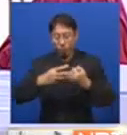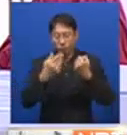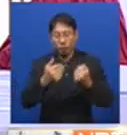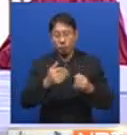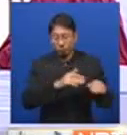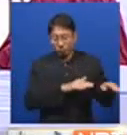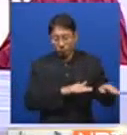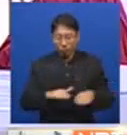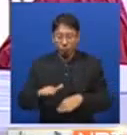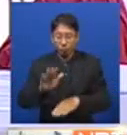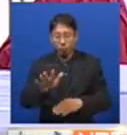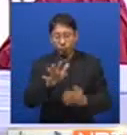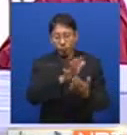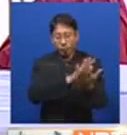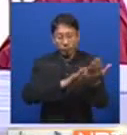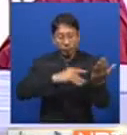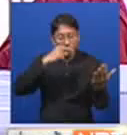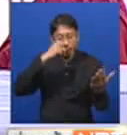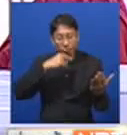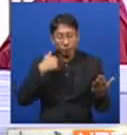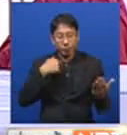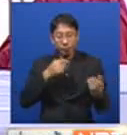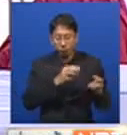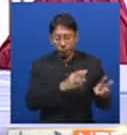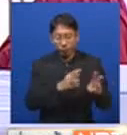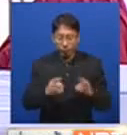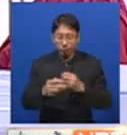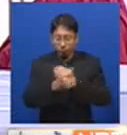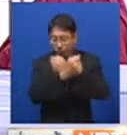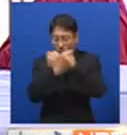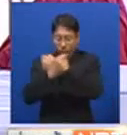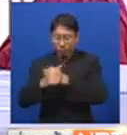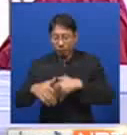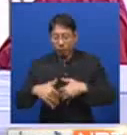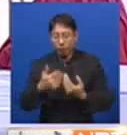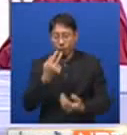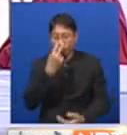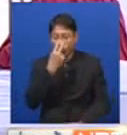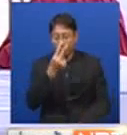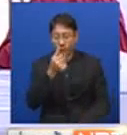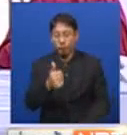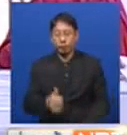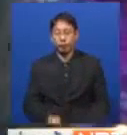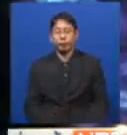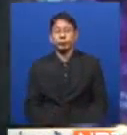พร้อมของประเทศไทยกันบ้างนะคะว่าจะมีมาตรการป้องกันและรับมืออย่างไรติดตามจากรายงานค่ะ